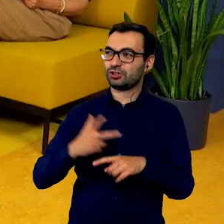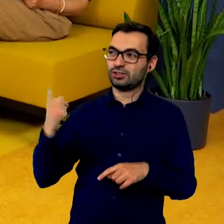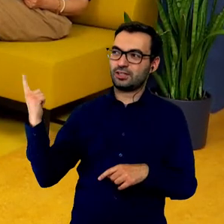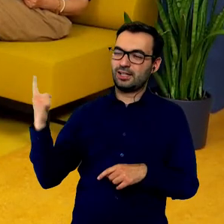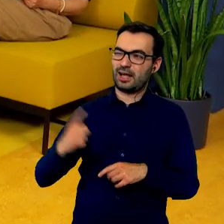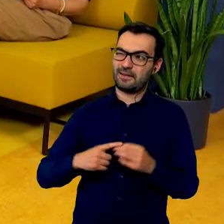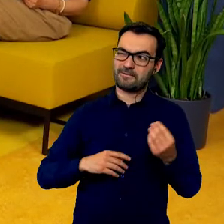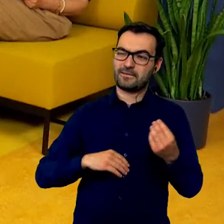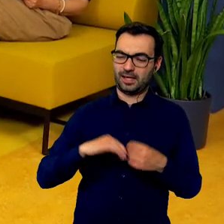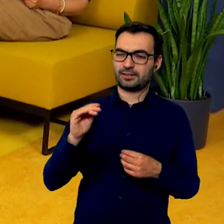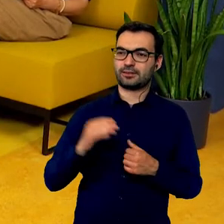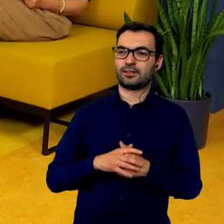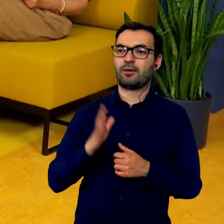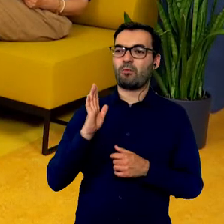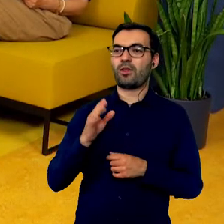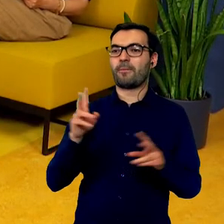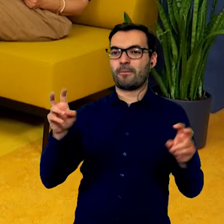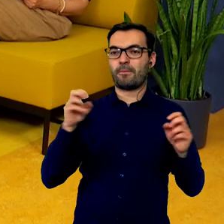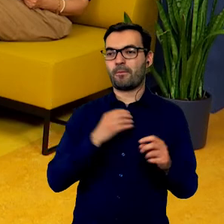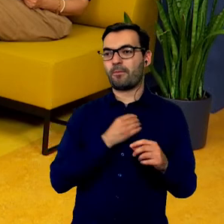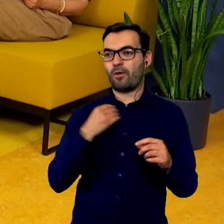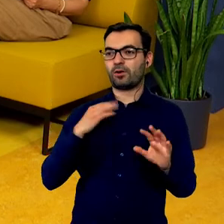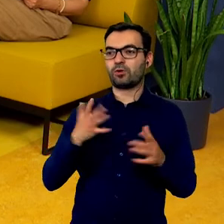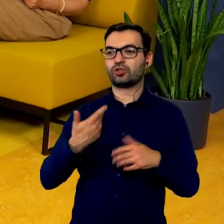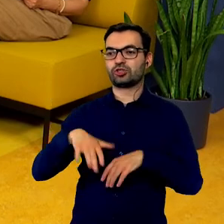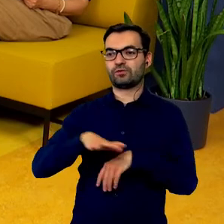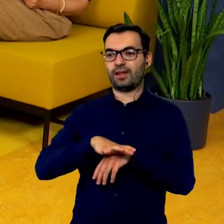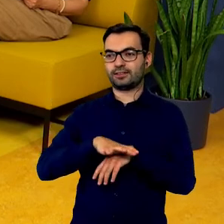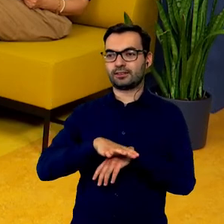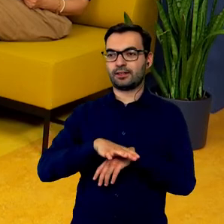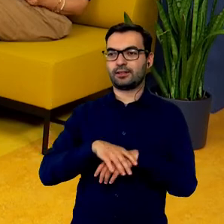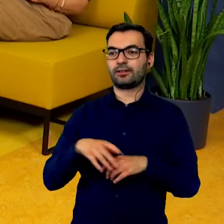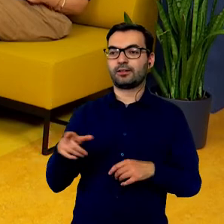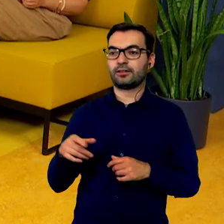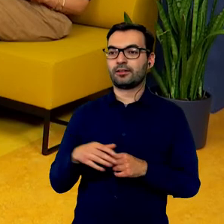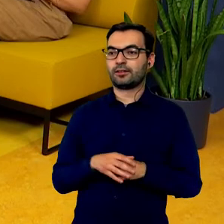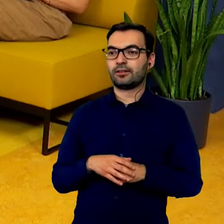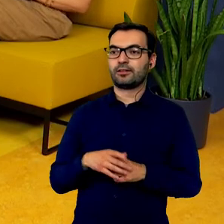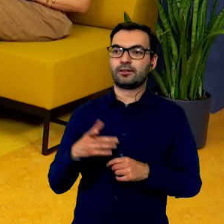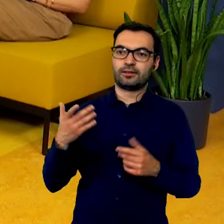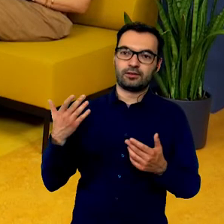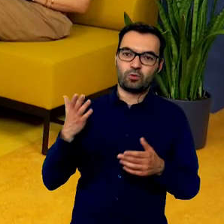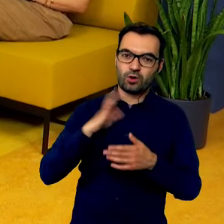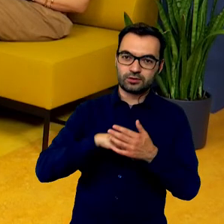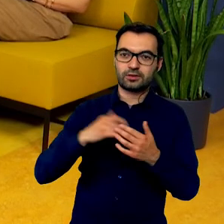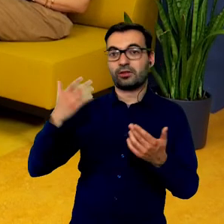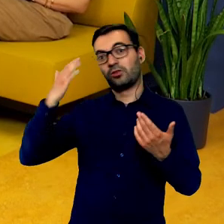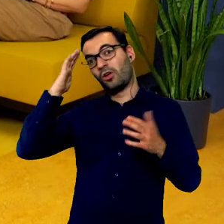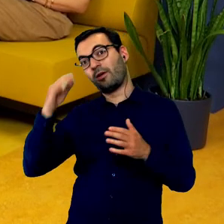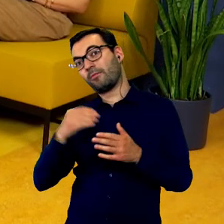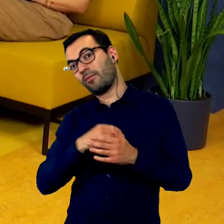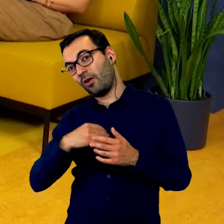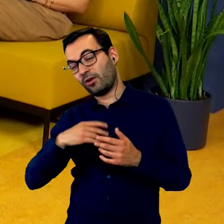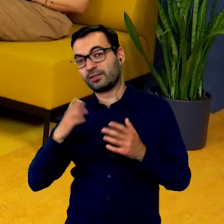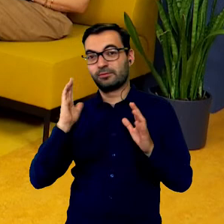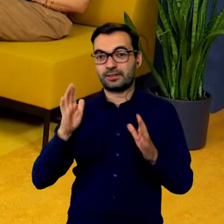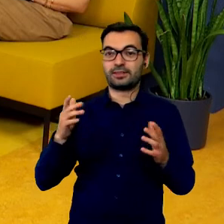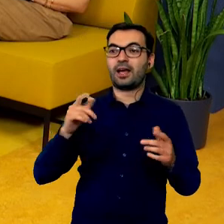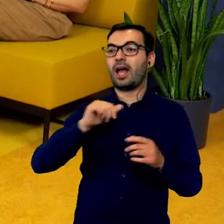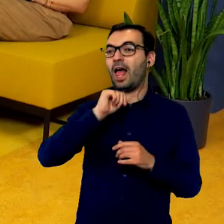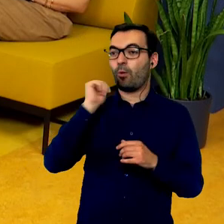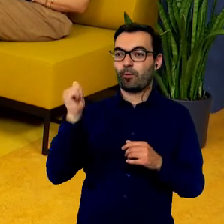chyba, więcej. Mm-hmm. Potem Polka, czyli wyjazd do Szwecji, narodzenie Polki, jakieś nadzieje na nową Polskę.